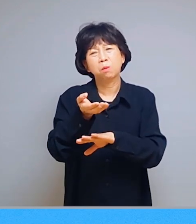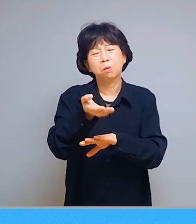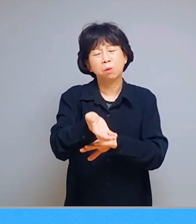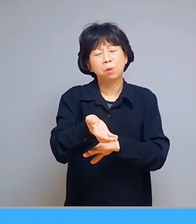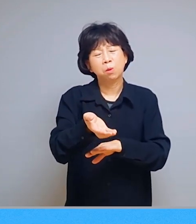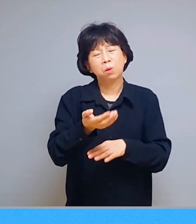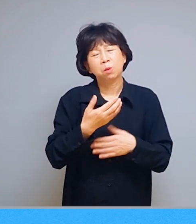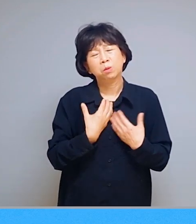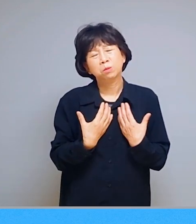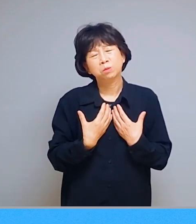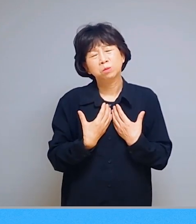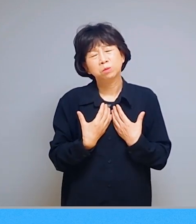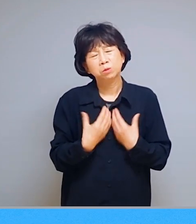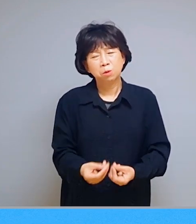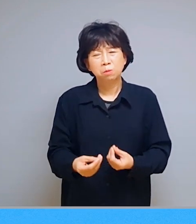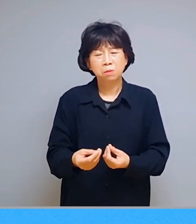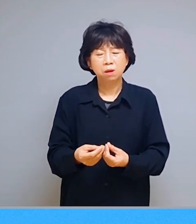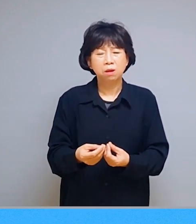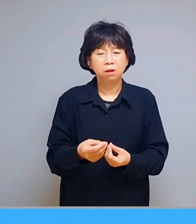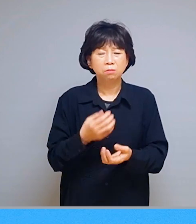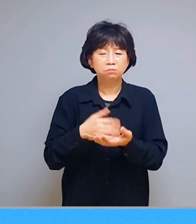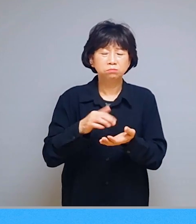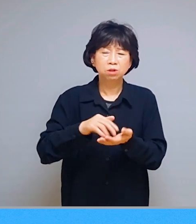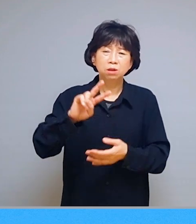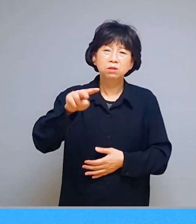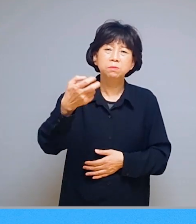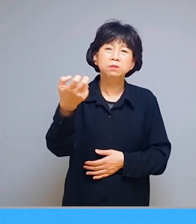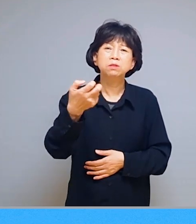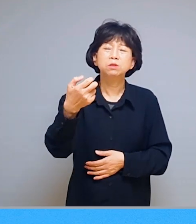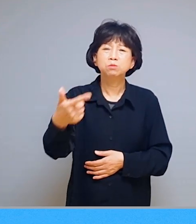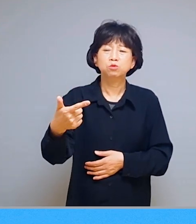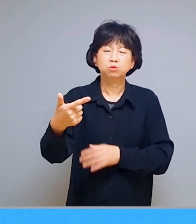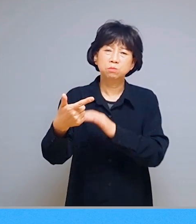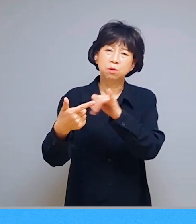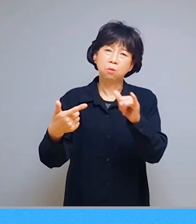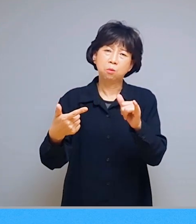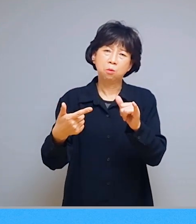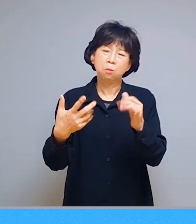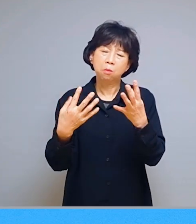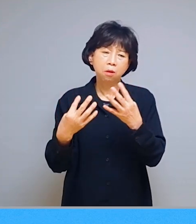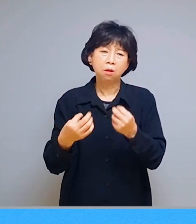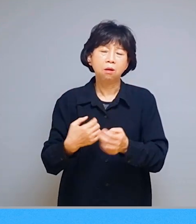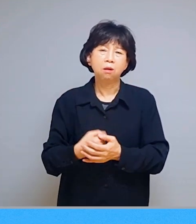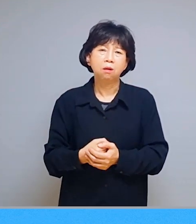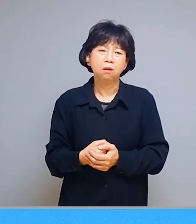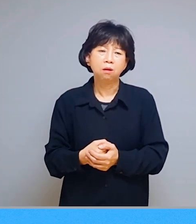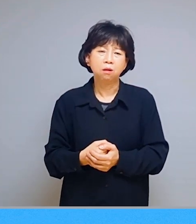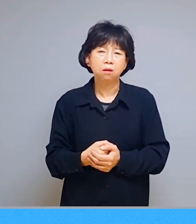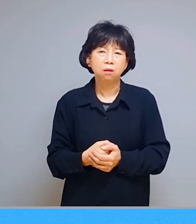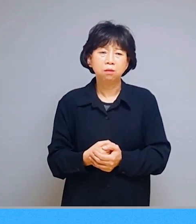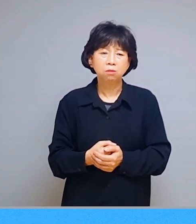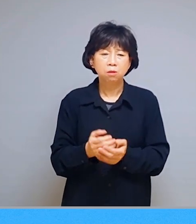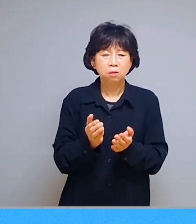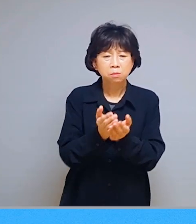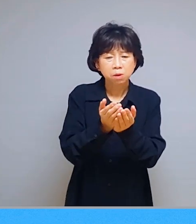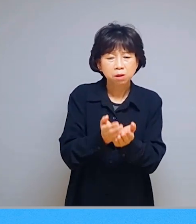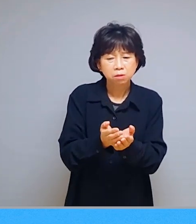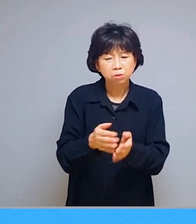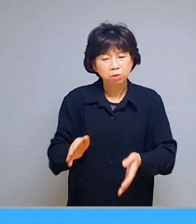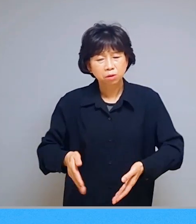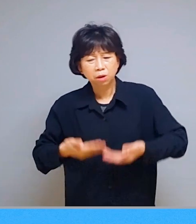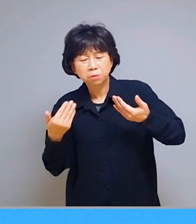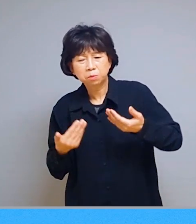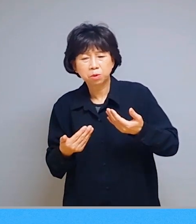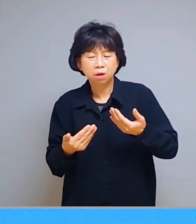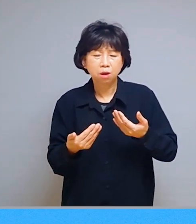절망 한가운데 빠져있는 276명이 되겠죠. 그런데 그 배를 가볍게 하기 위해서